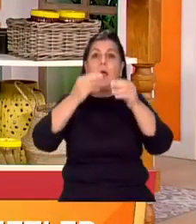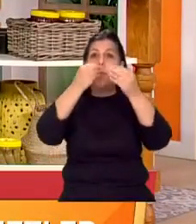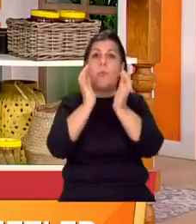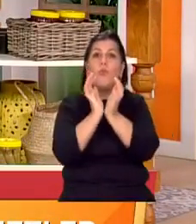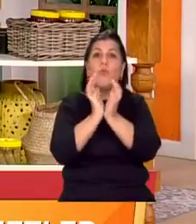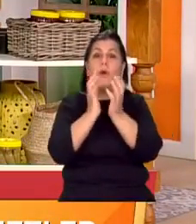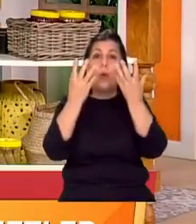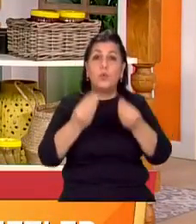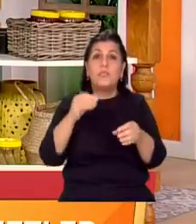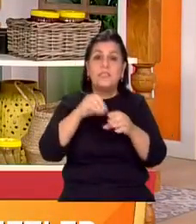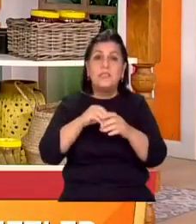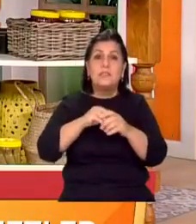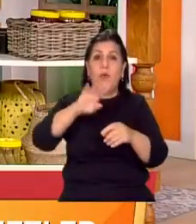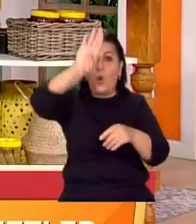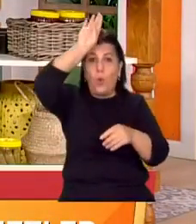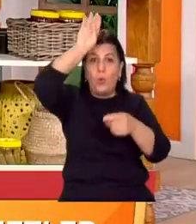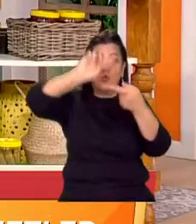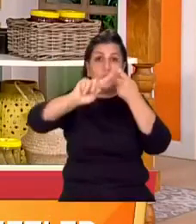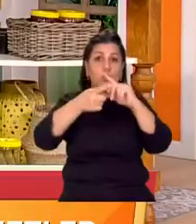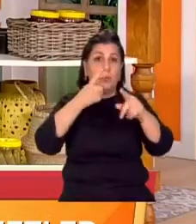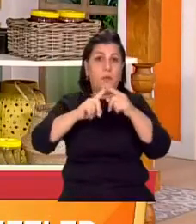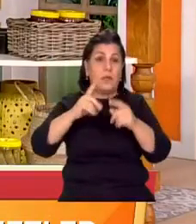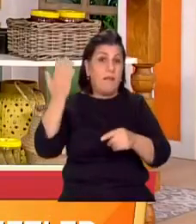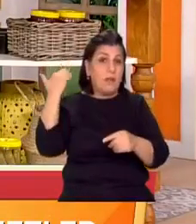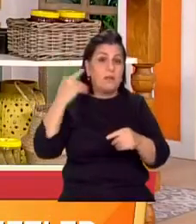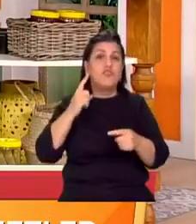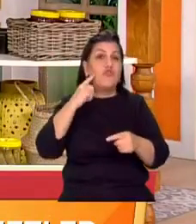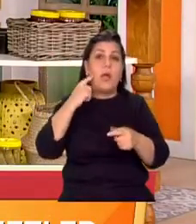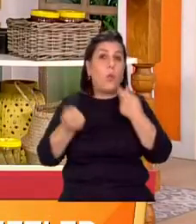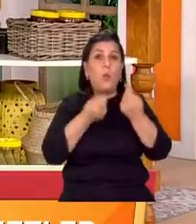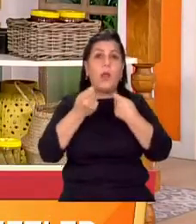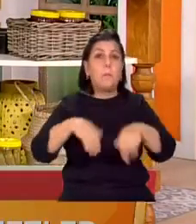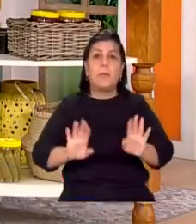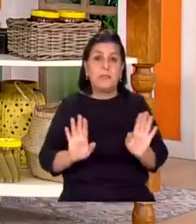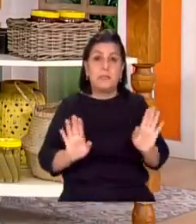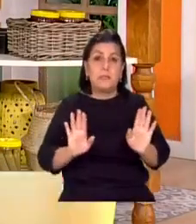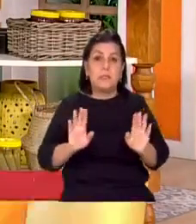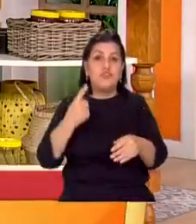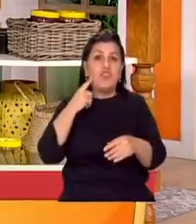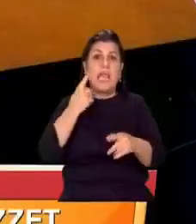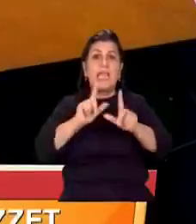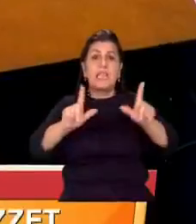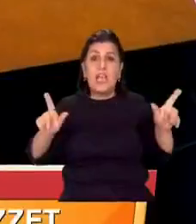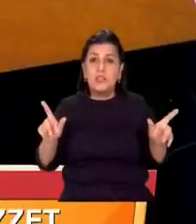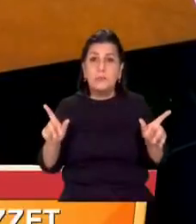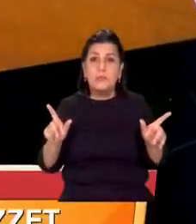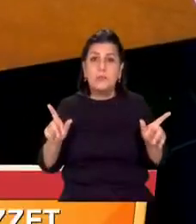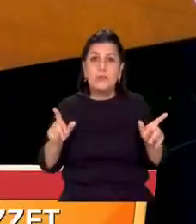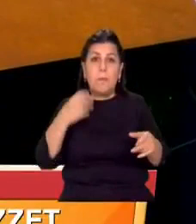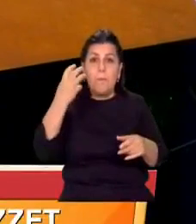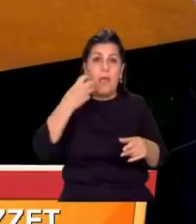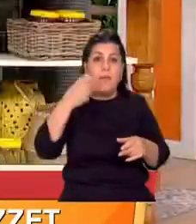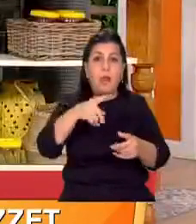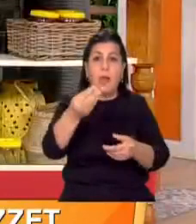ne sinirleniyorum Osmanlı döneminde şeker kullanılmaz the hep şeker ihtiyacımızın